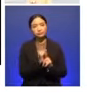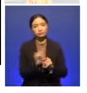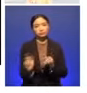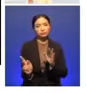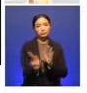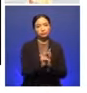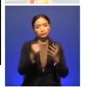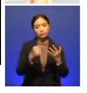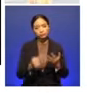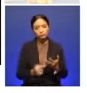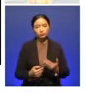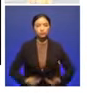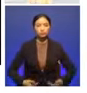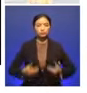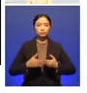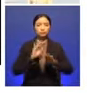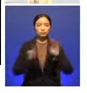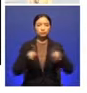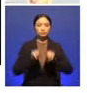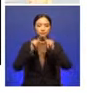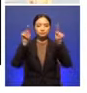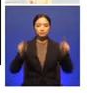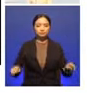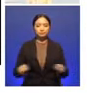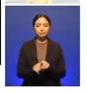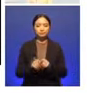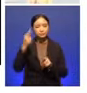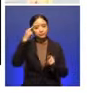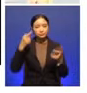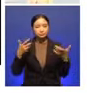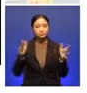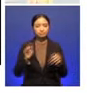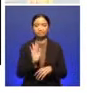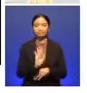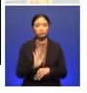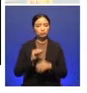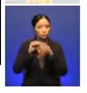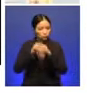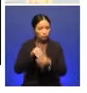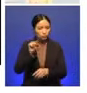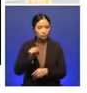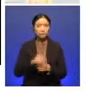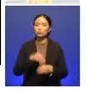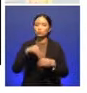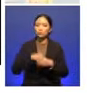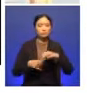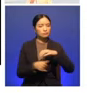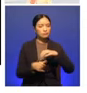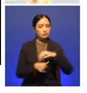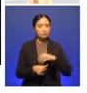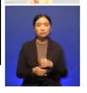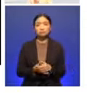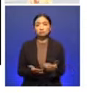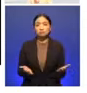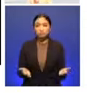ฑ์ชีวิตเหมือนอยู่ในกล่องสี่เหลี่ยมเราไม่สามารถคิดออกนอกกล่องสี่เหลี่ยมได้เพราะยังไงเราก็ต้องอยู่ที่นี่คำว่ากล่อง